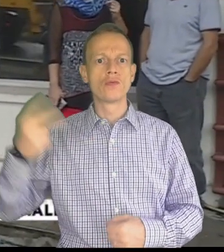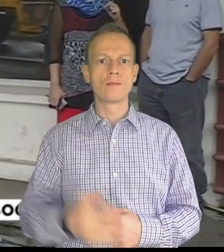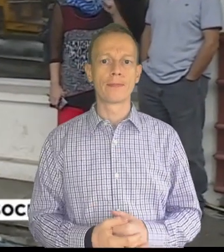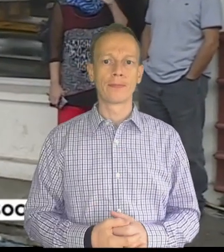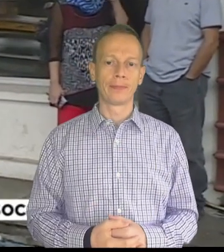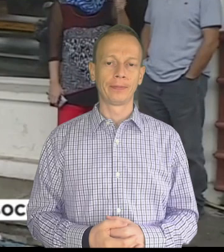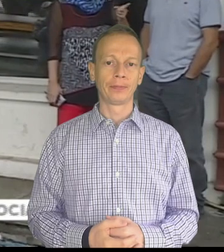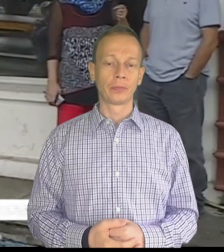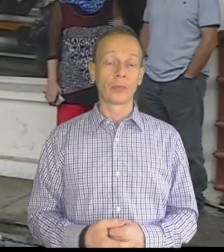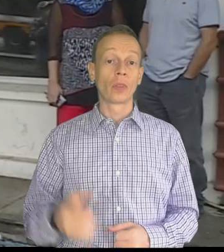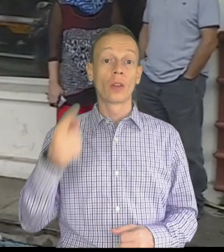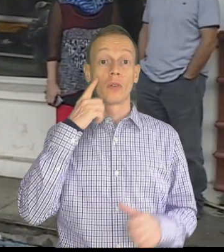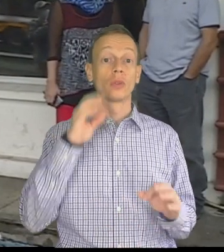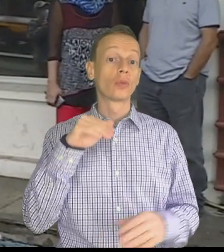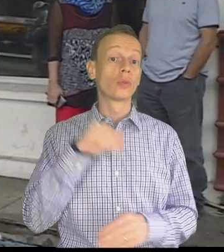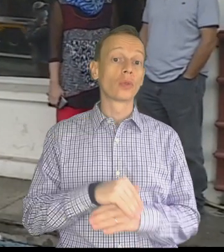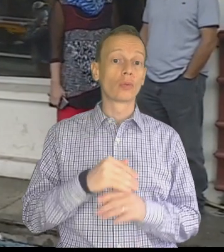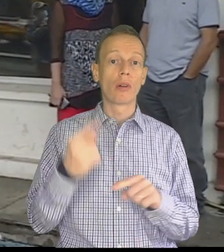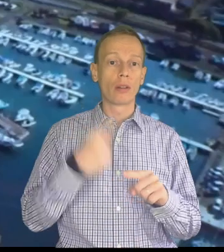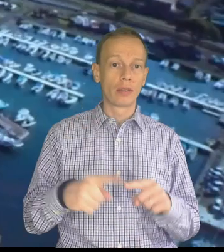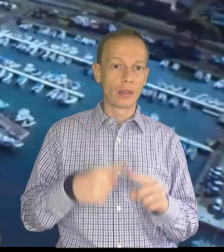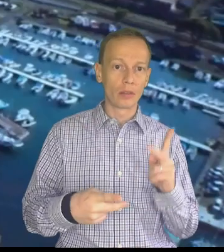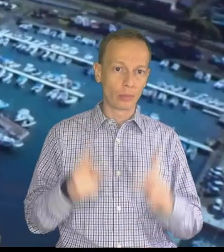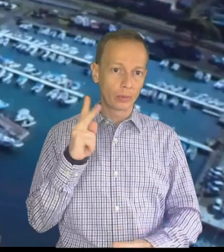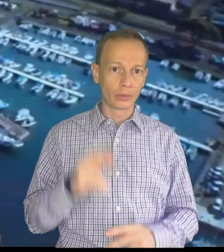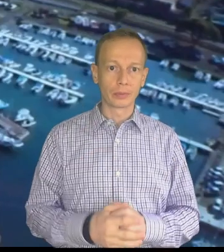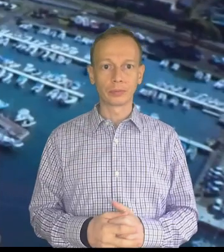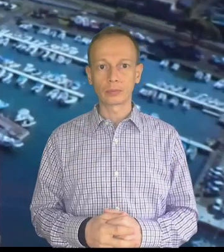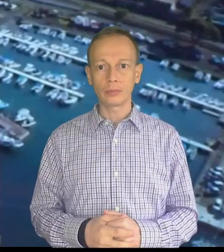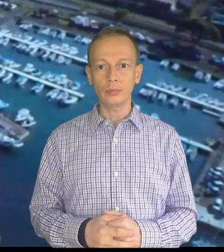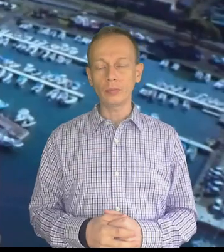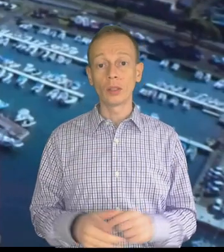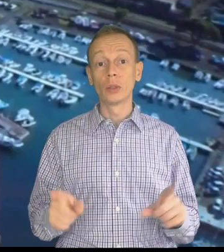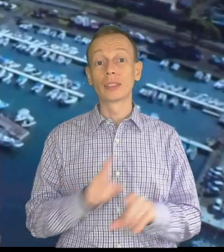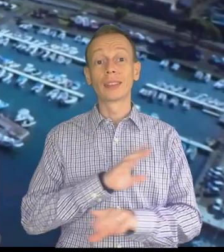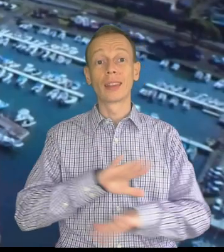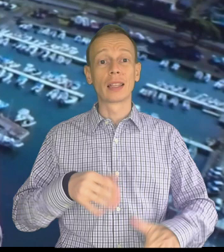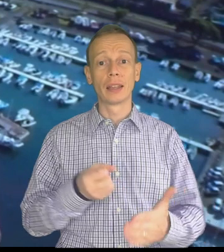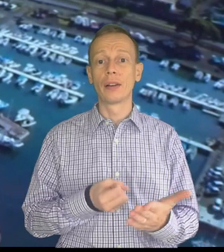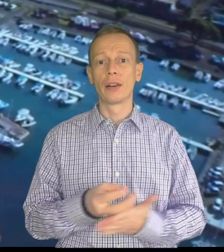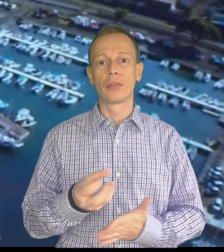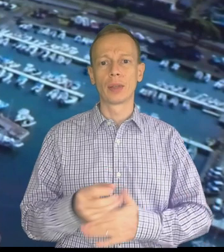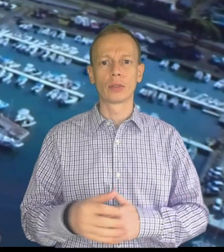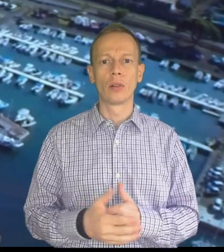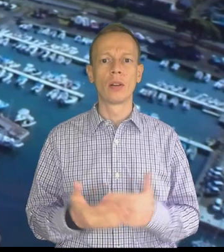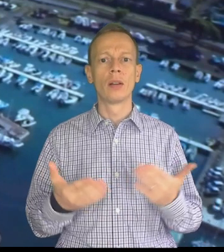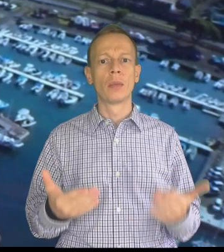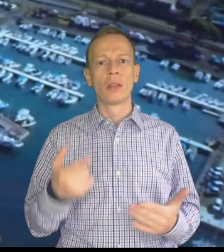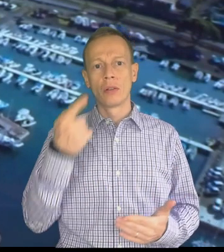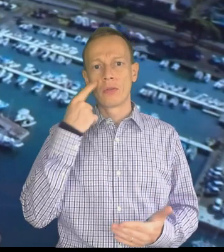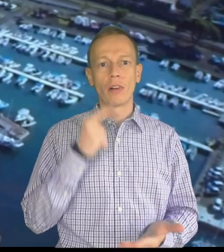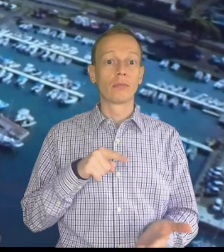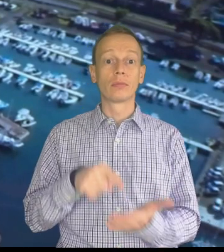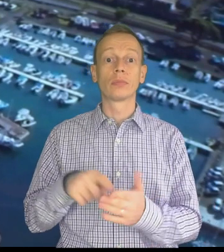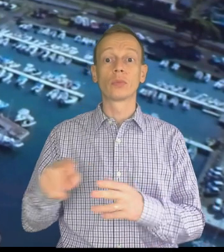cette année de plus en plus récurrent. Voilà, on en saura plus donc ce soir dans vos 2 éditions. Et pour